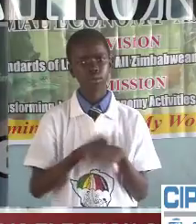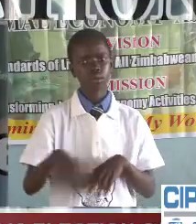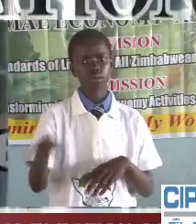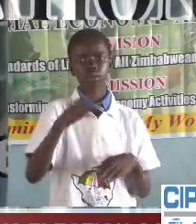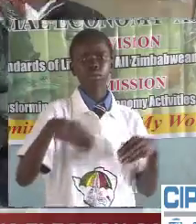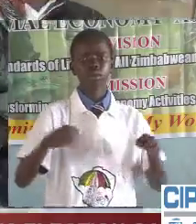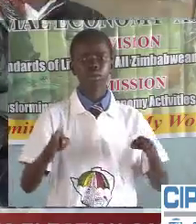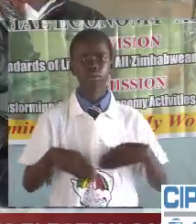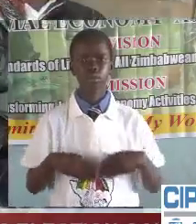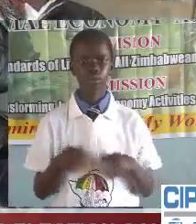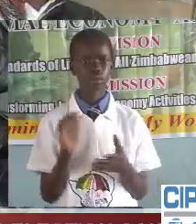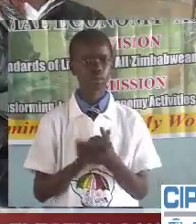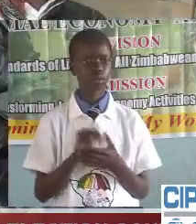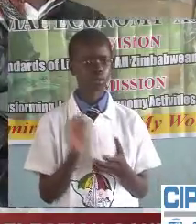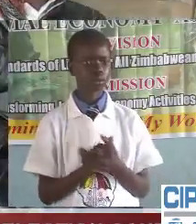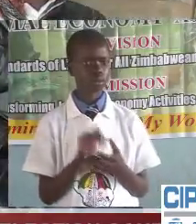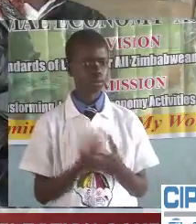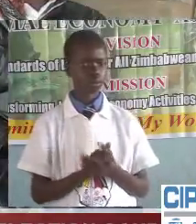ndatendi